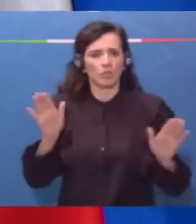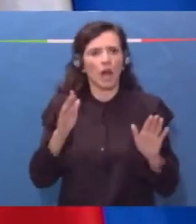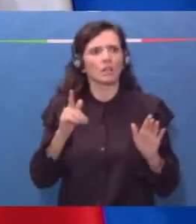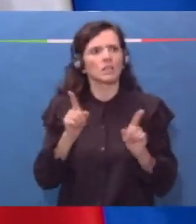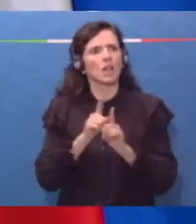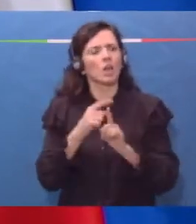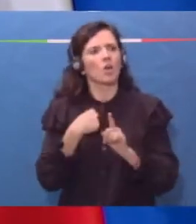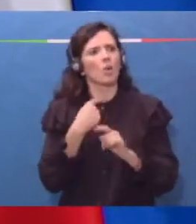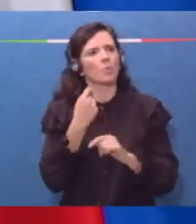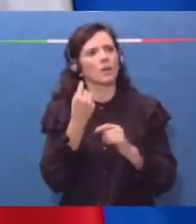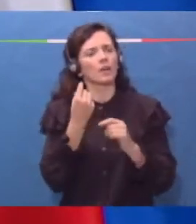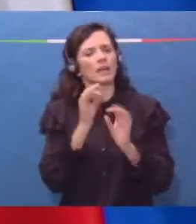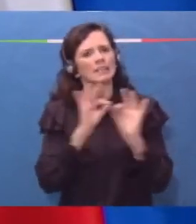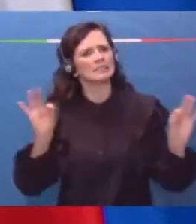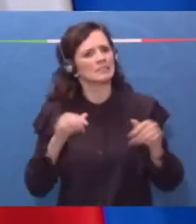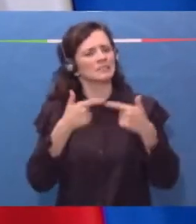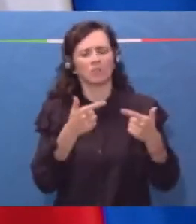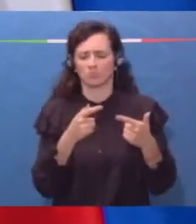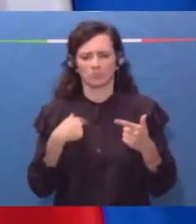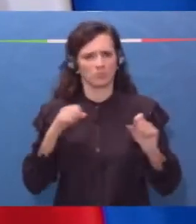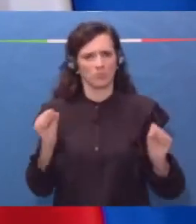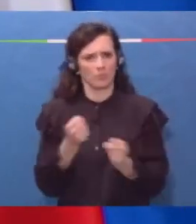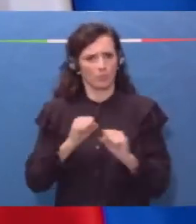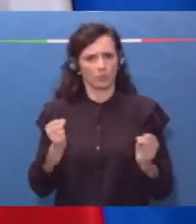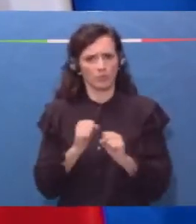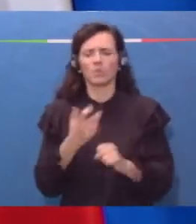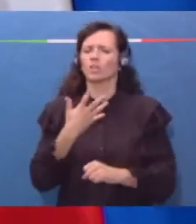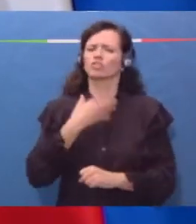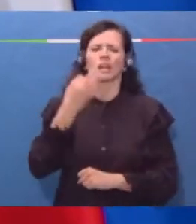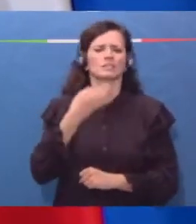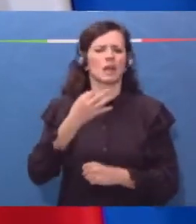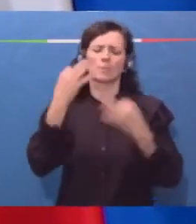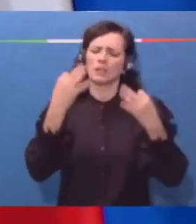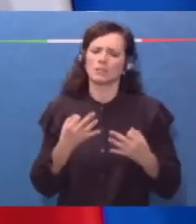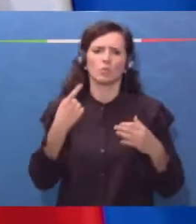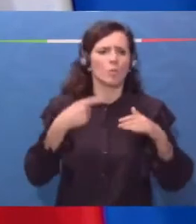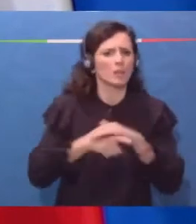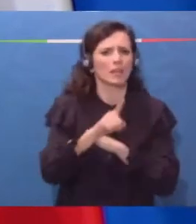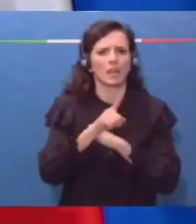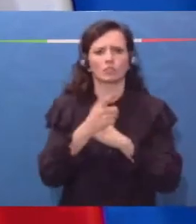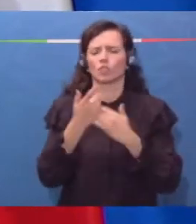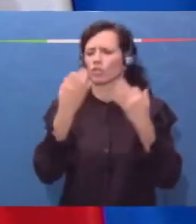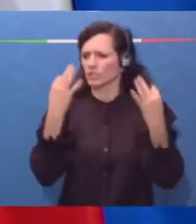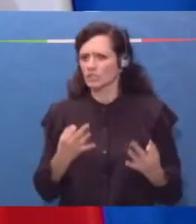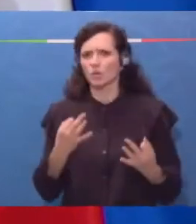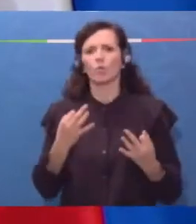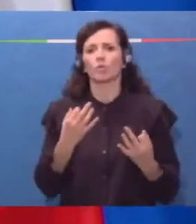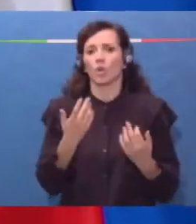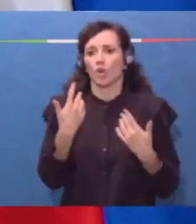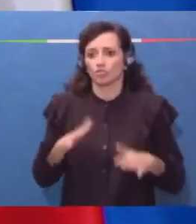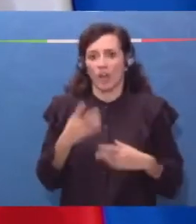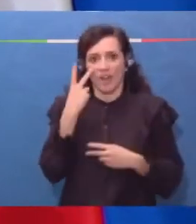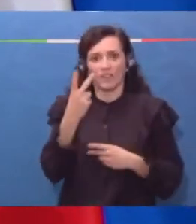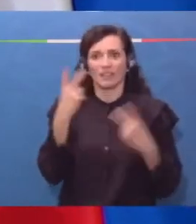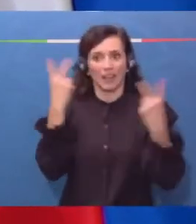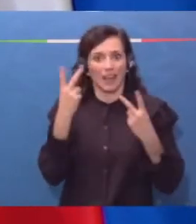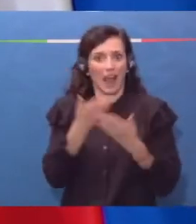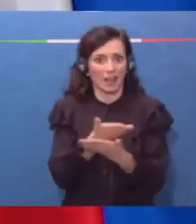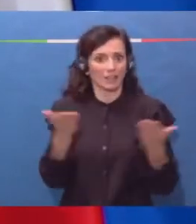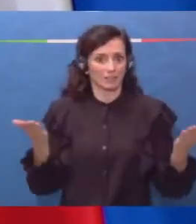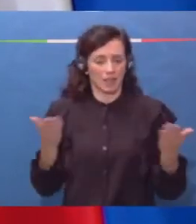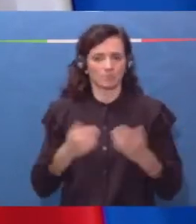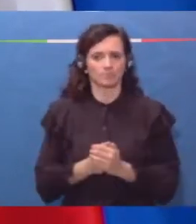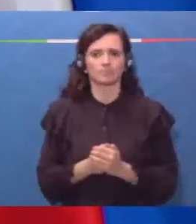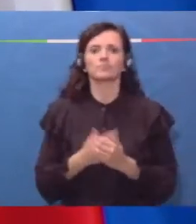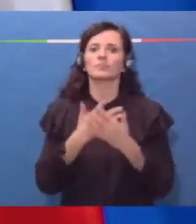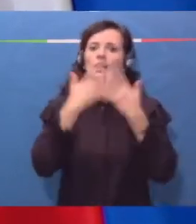saranno sempre migrazioni economiche che sono una realtà nei nostri paesi. Poi è evidente che